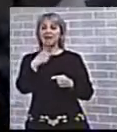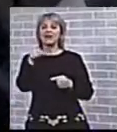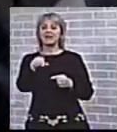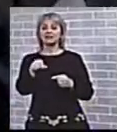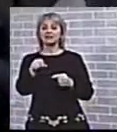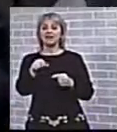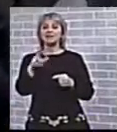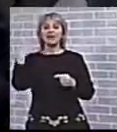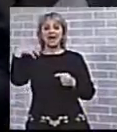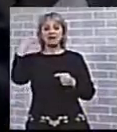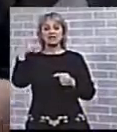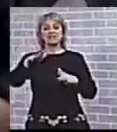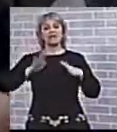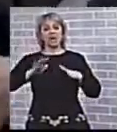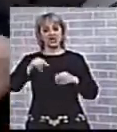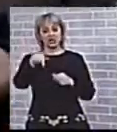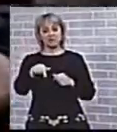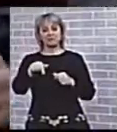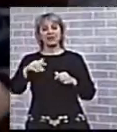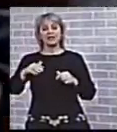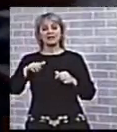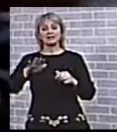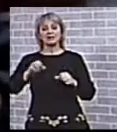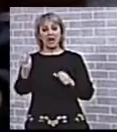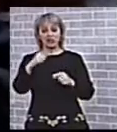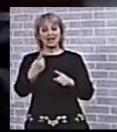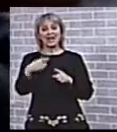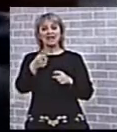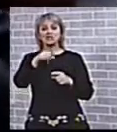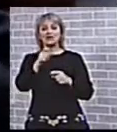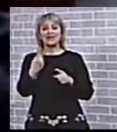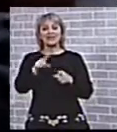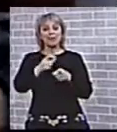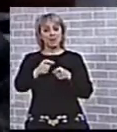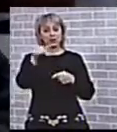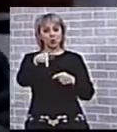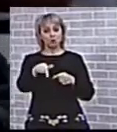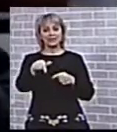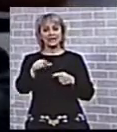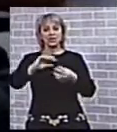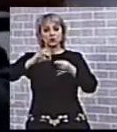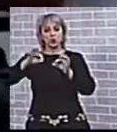о Кавказской войне. Да. Газыри – это патроны.